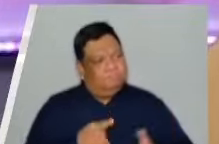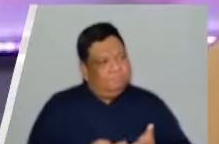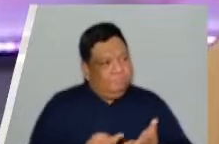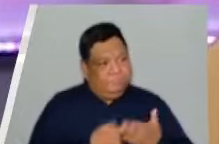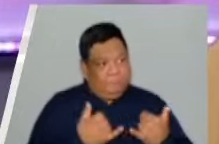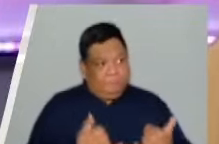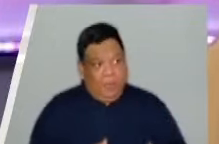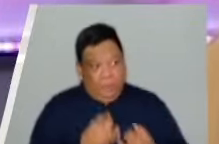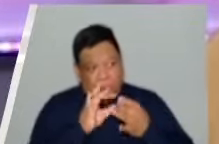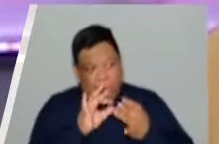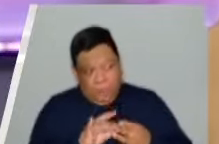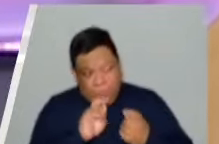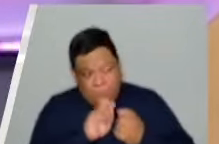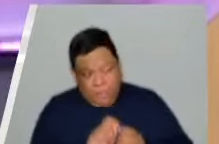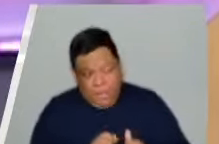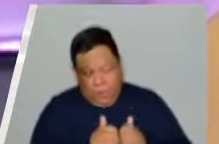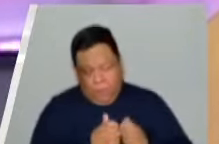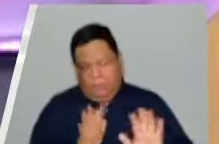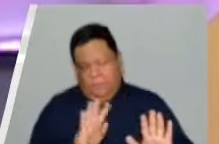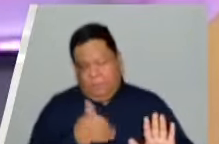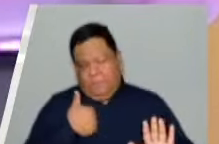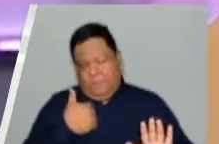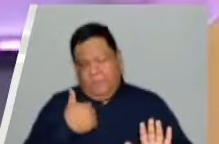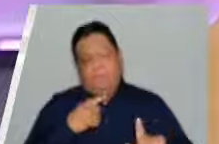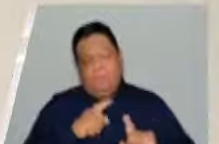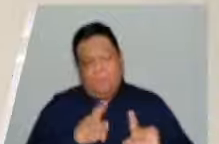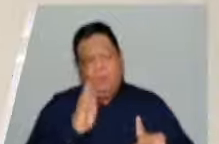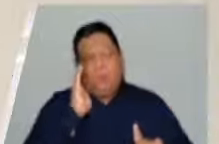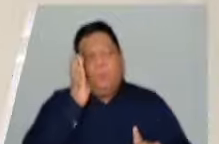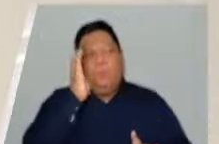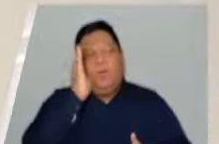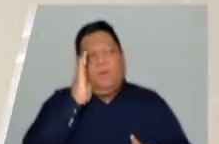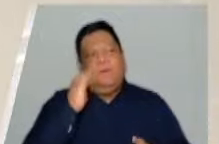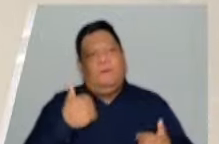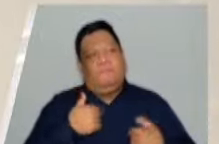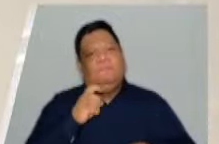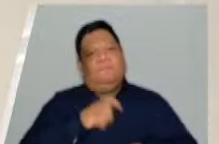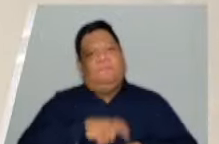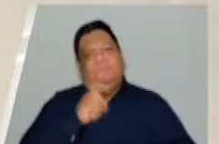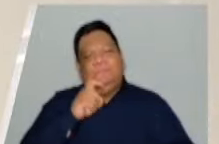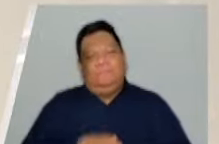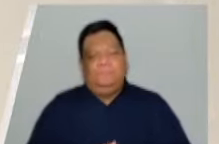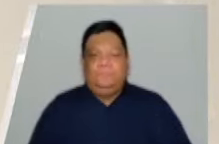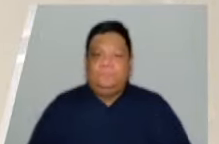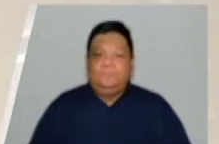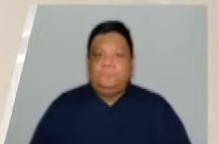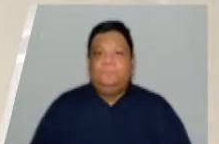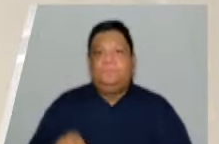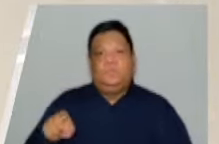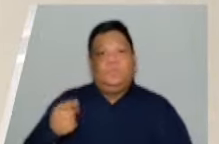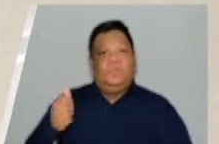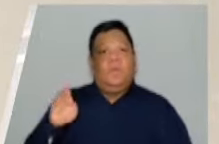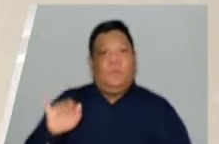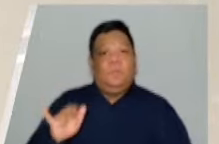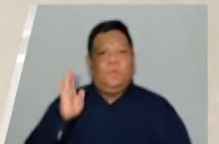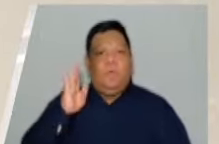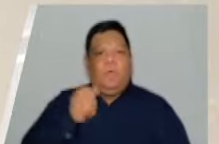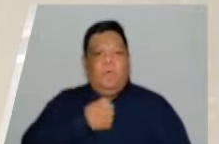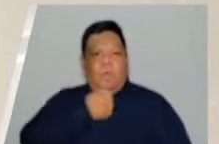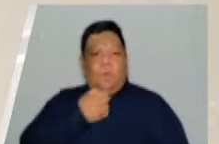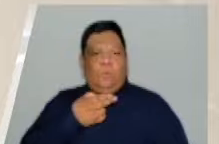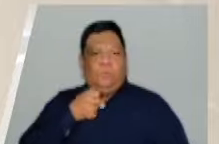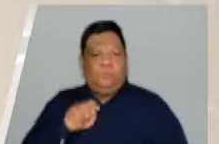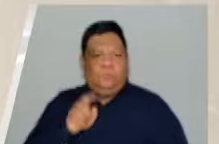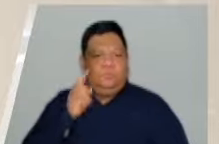siya papasok. Pero definitely magkakaroon ng moment. Nakatakda ring mag-host si Gabby ng Coronation Night ng Miss